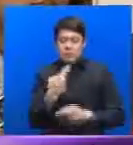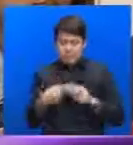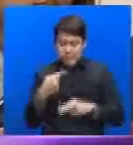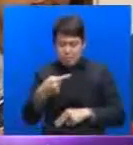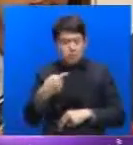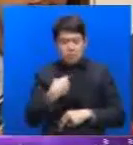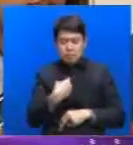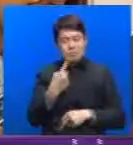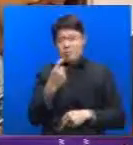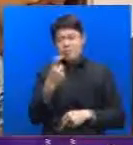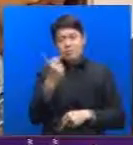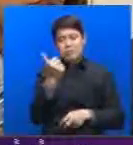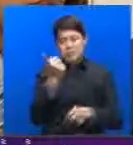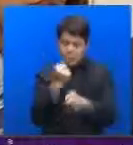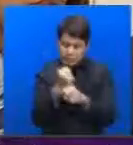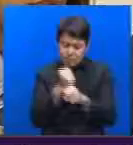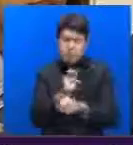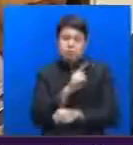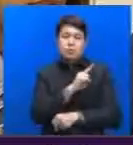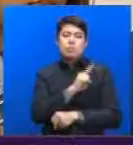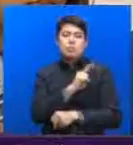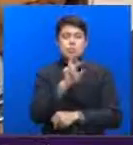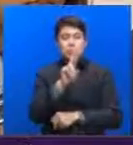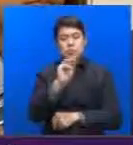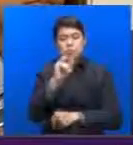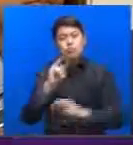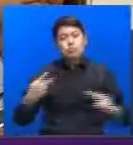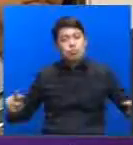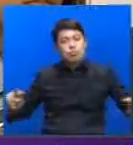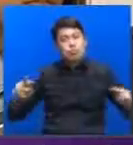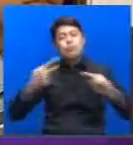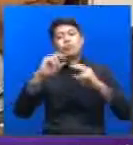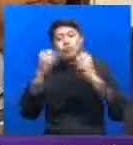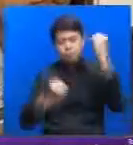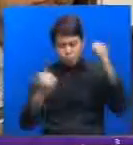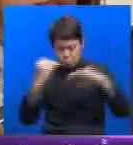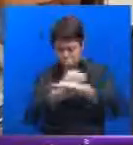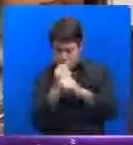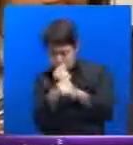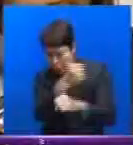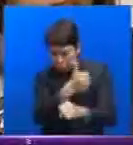งเป็ไปไม่ได้ดยขอทำหน้าที่ในฐานรัฐมนรีว่าการกระทรงคำนาคมให้ดีที่สุด